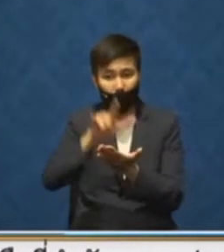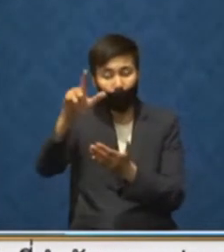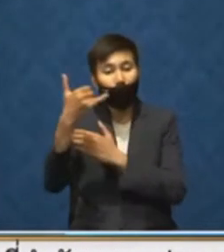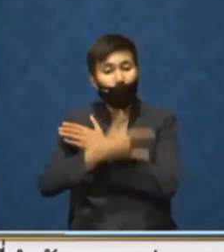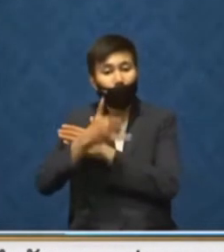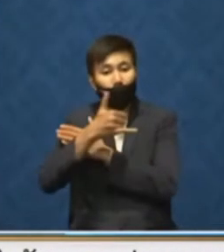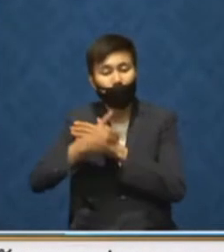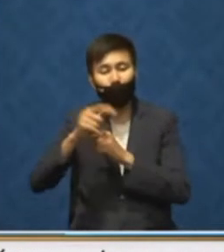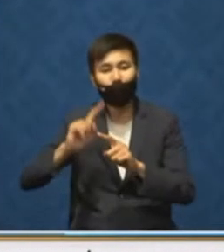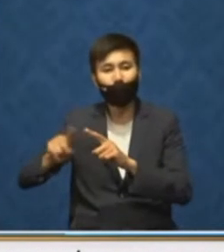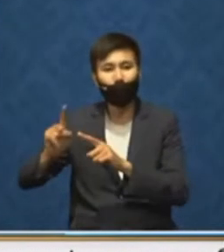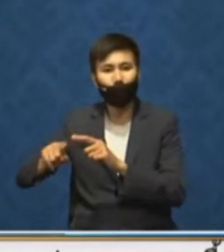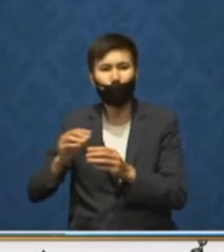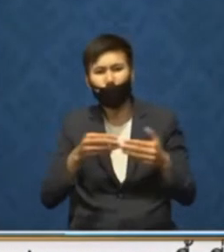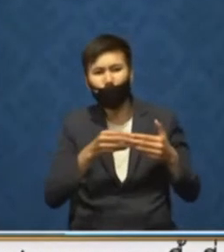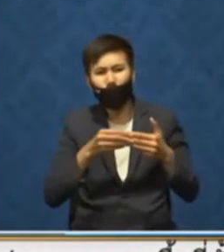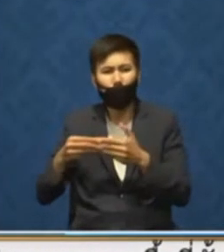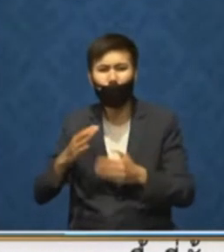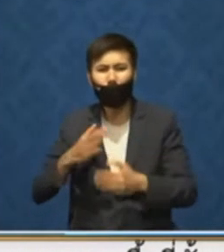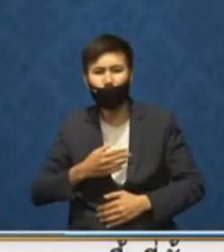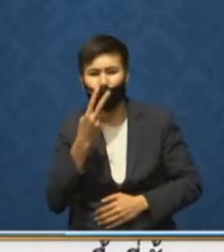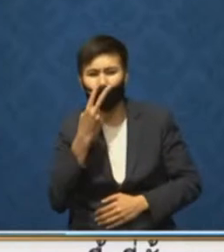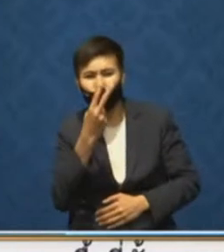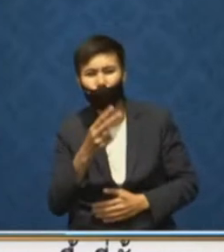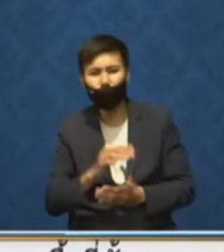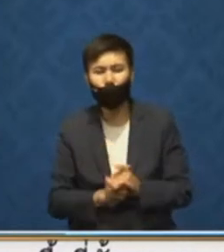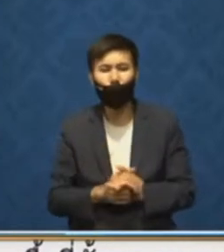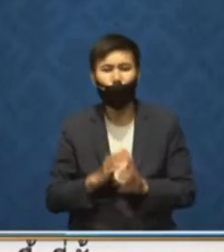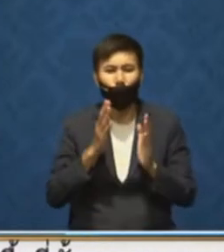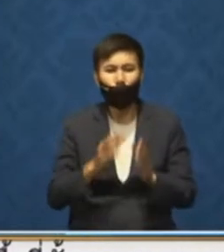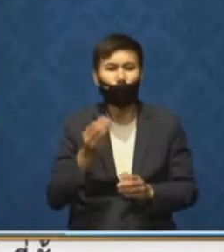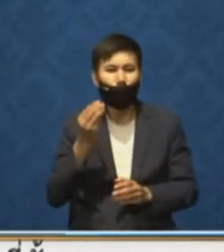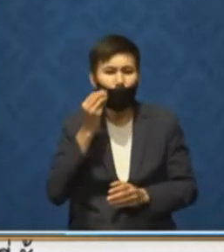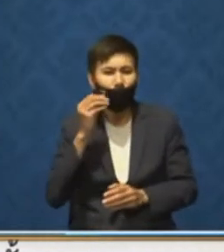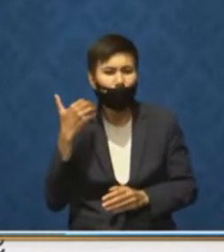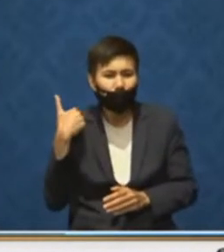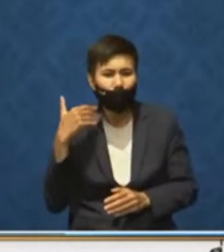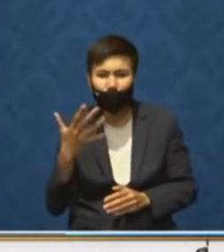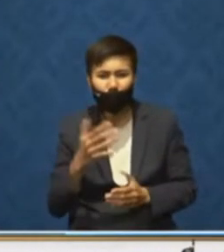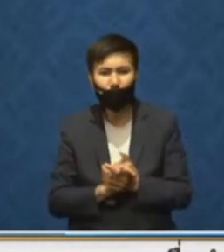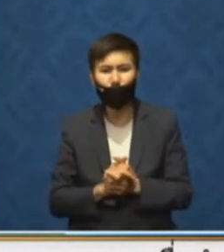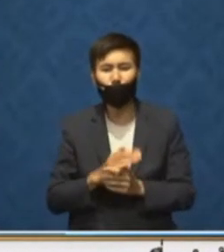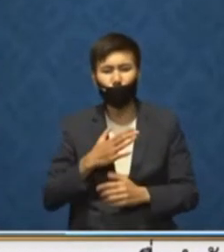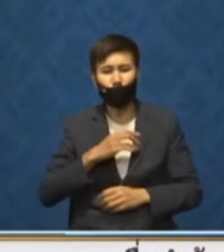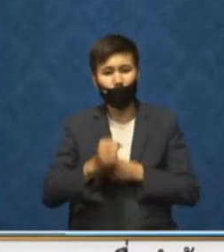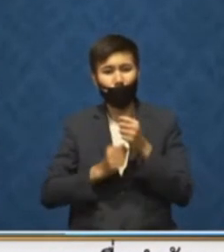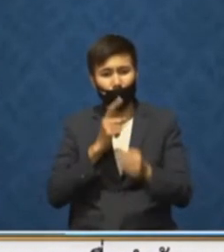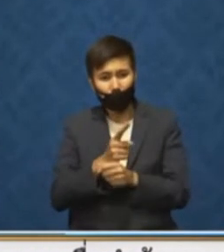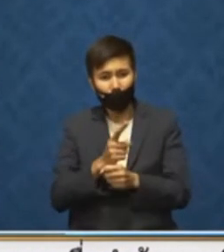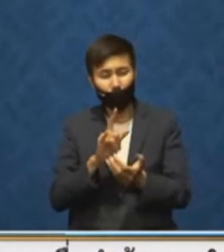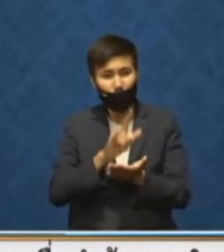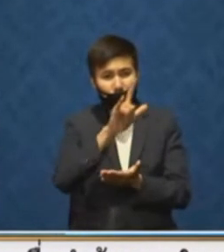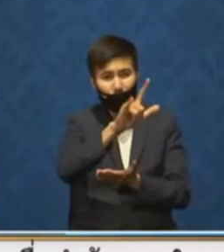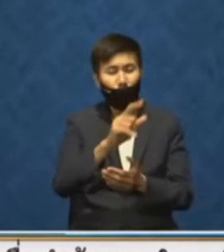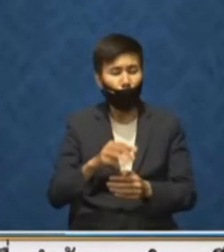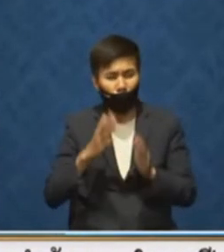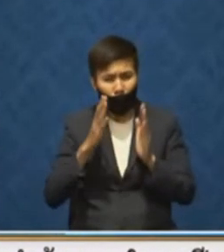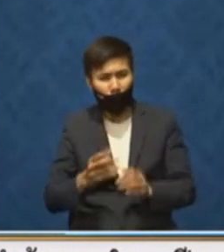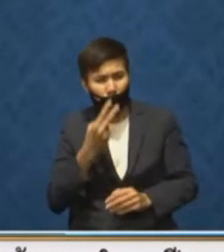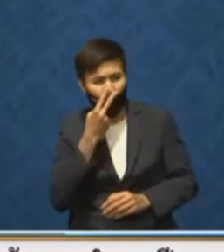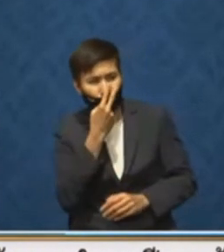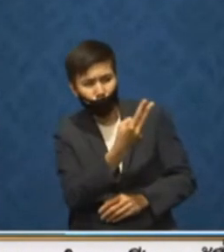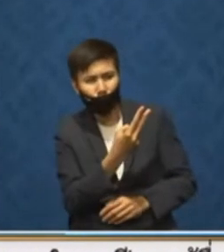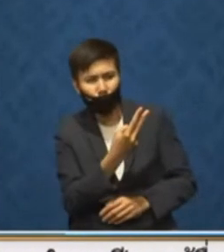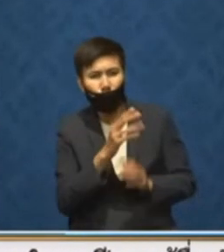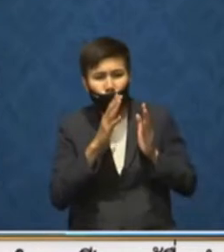นั่งทำไมทั้งวันเนี่ยไม่มีคนไม่บ้านเลยละกันเนอะแล้วปีปีเนี่ยผมไปปิ๊งคนเต็มพรืดข้างถนนและก็ไปทำเรื่อง